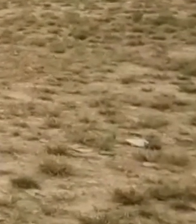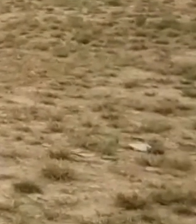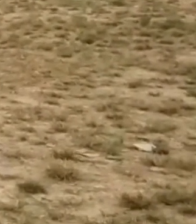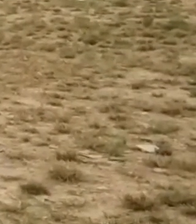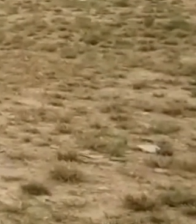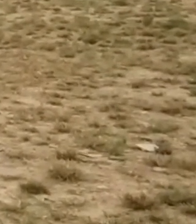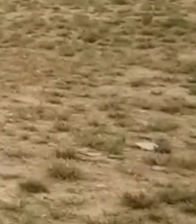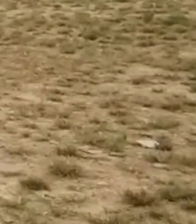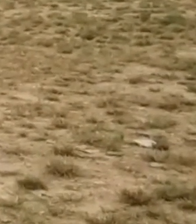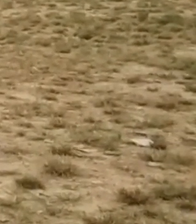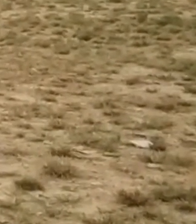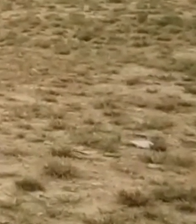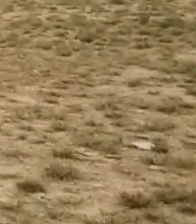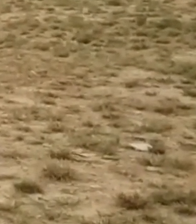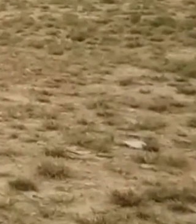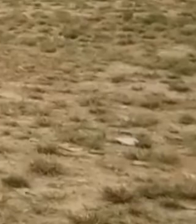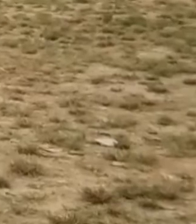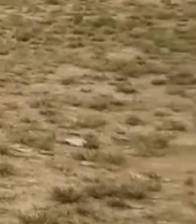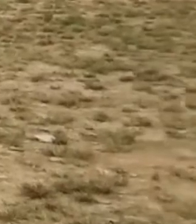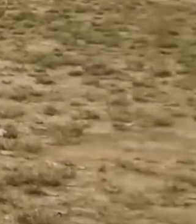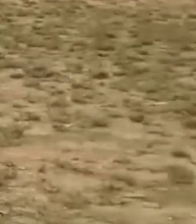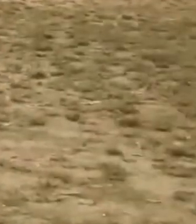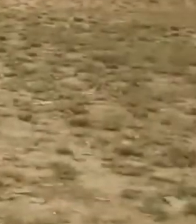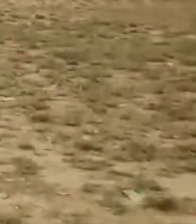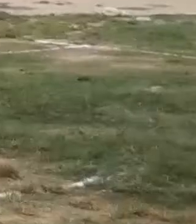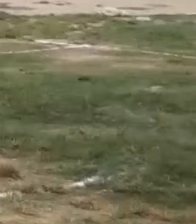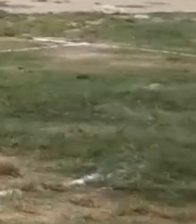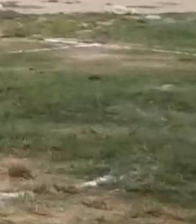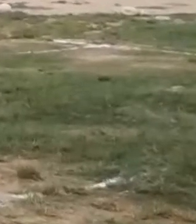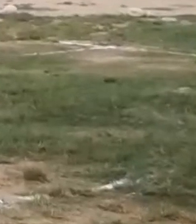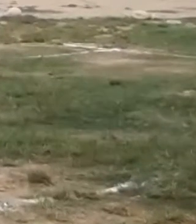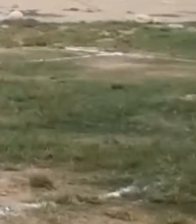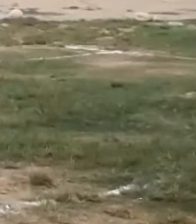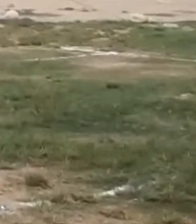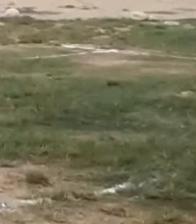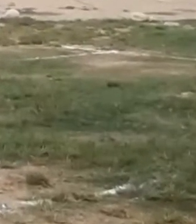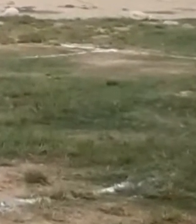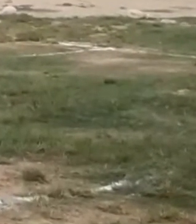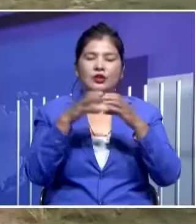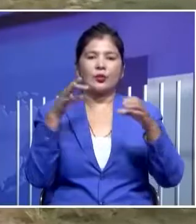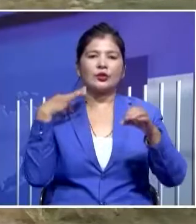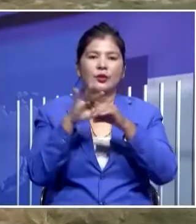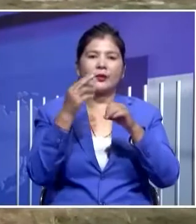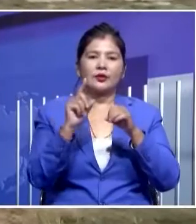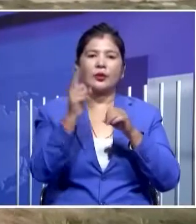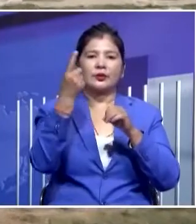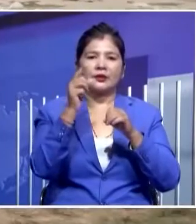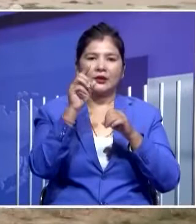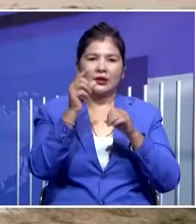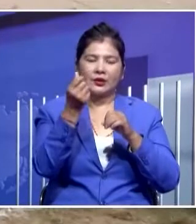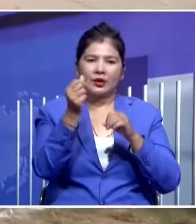दिपायल सिलगढी नगरपालिकाको आयोजनामा भएको प्रतियोगितामा 9 टिम सहभागी भएका थिए। प्रतियोगितामा प्रथम हुने टिमले